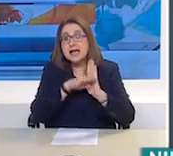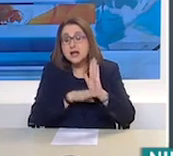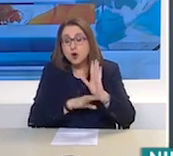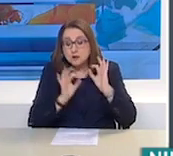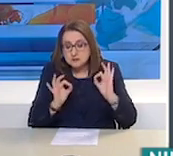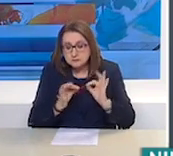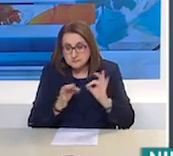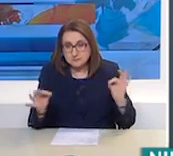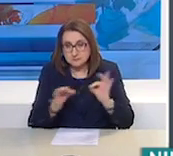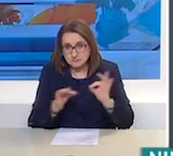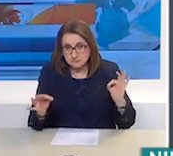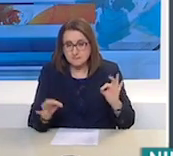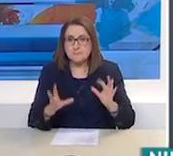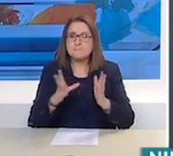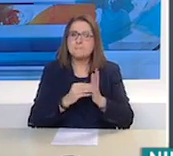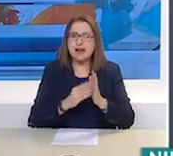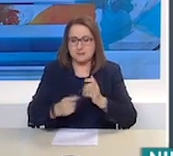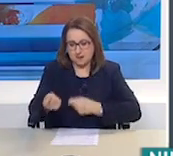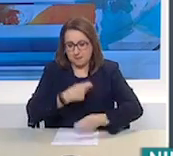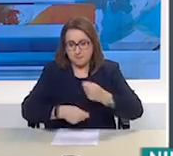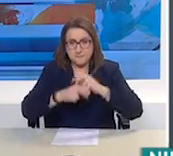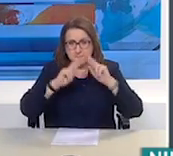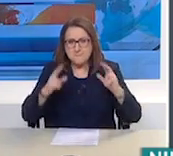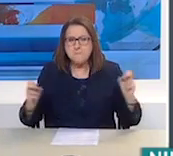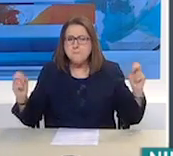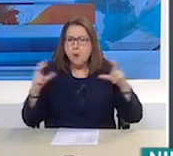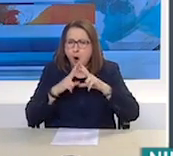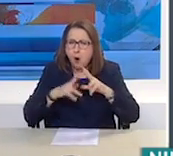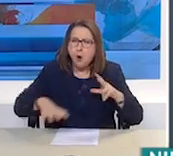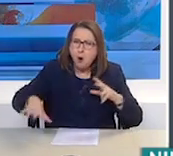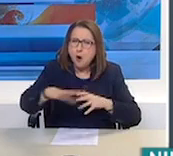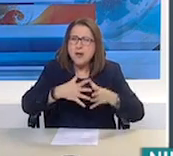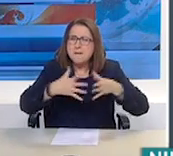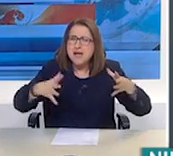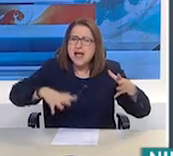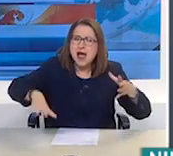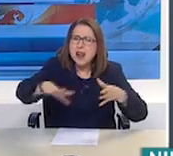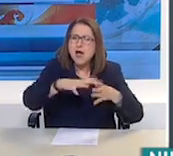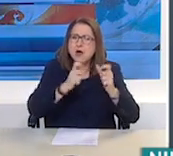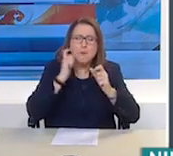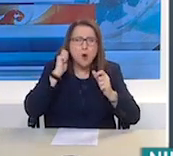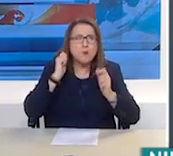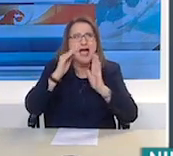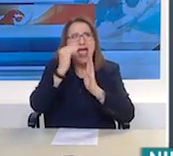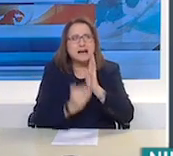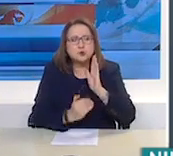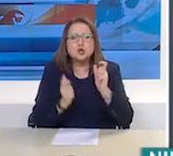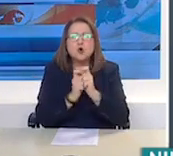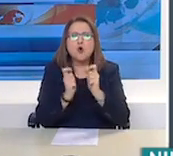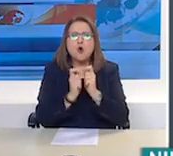ως εξής. Για τα εμπορικά καταστήματα malls, τα εκπτωτικά χωριά και τα εκπτωτικά καταστήματα outlets ισχύουν τα